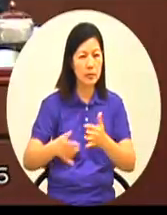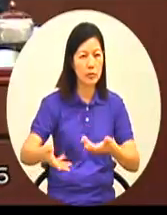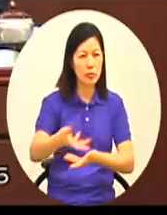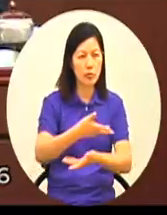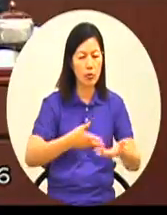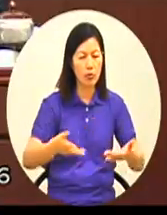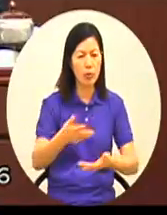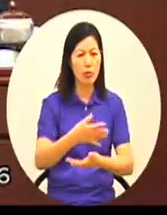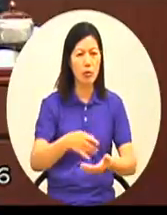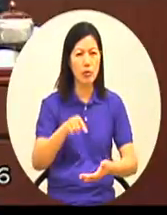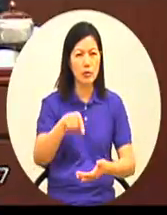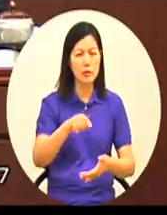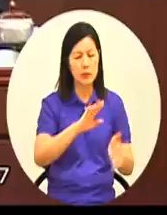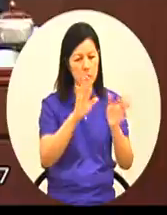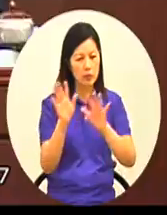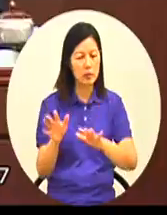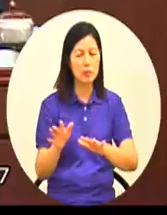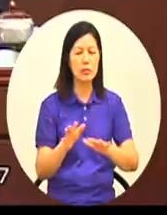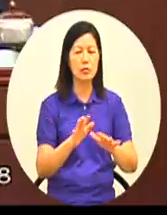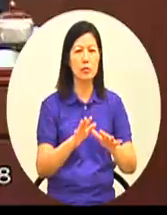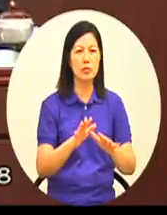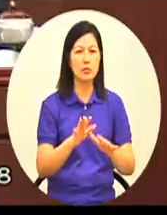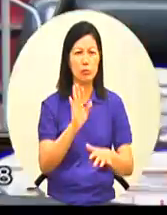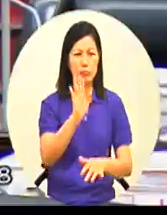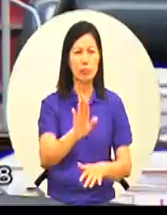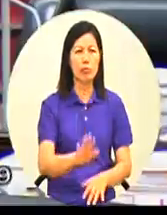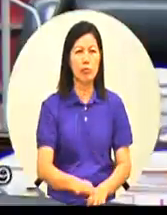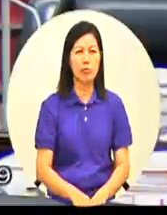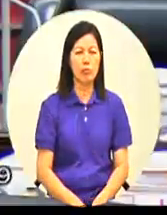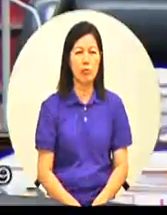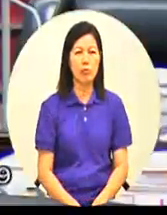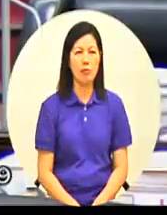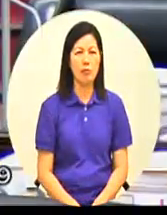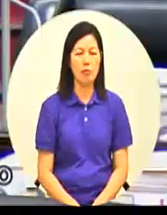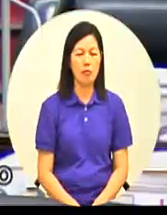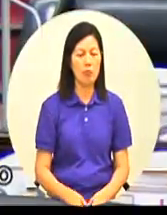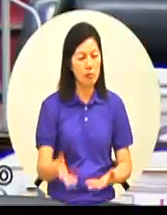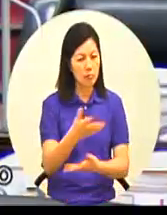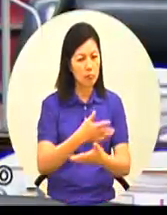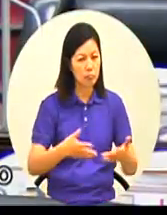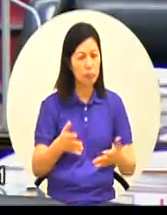觉得可能有一些状况这样。 请坐下，就是沟通的问题。